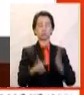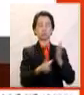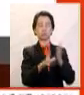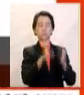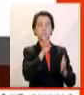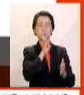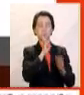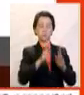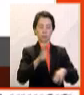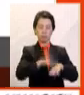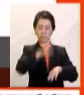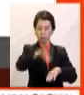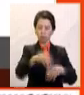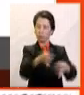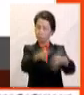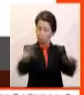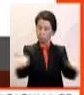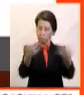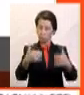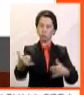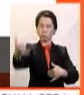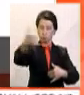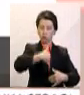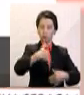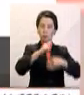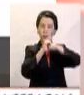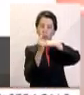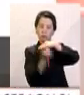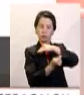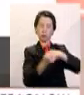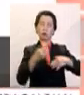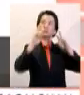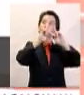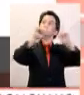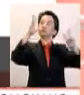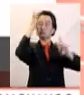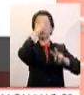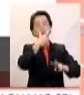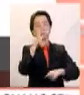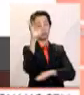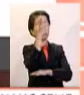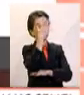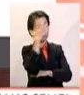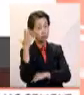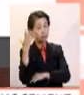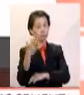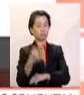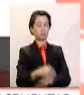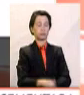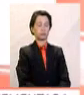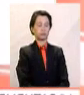Rakyat turut mengajak orang ramai segera mengunjunginya bagi menikmati keindahan flora dan fauna.